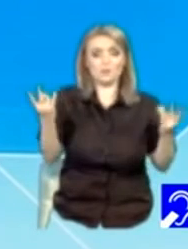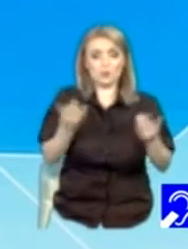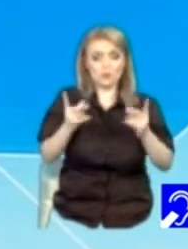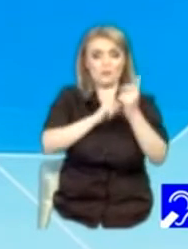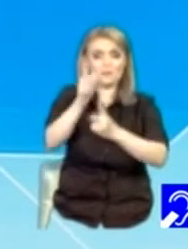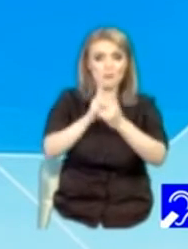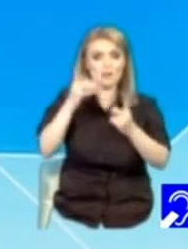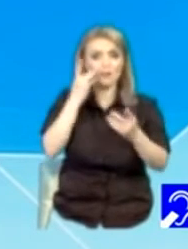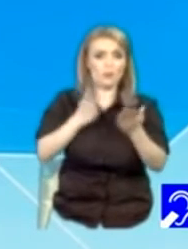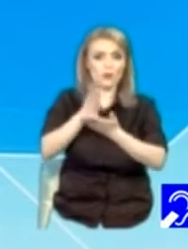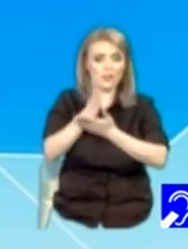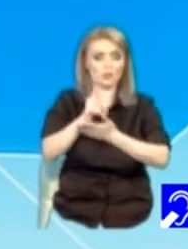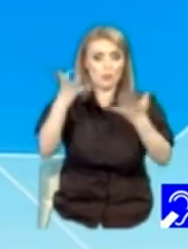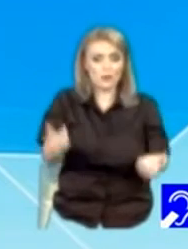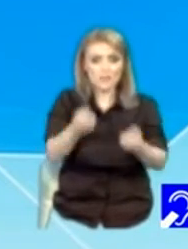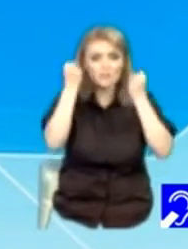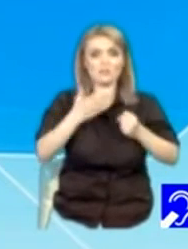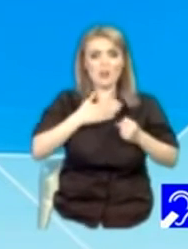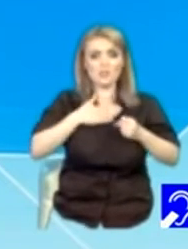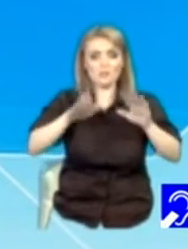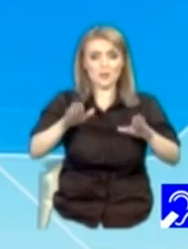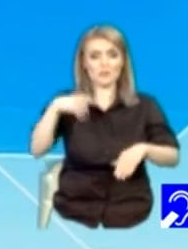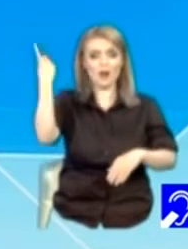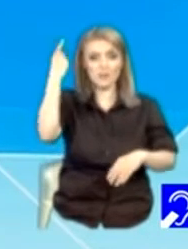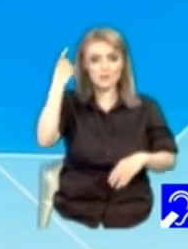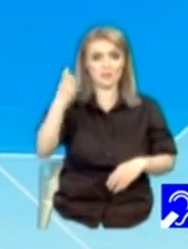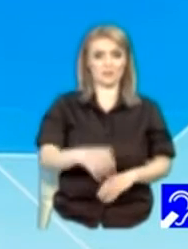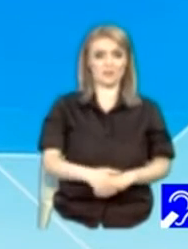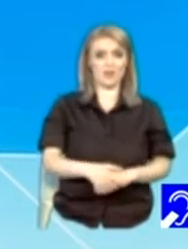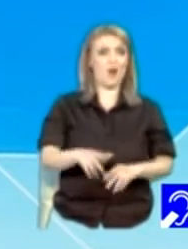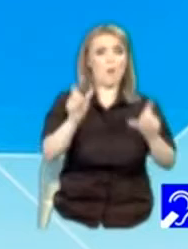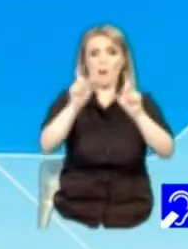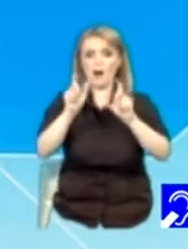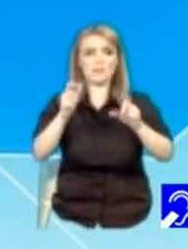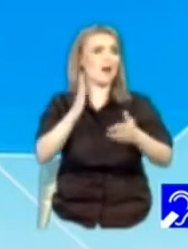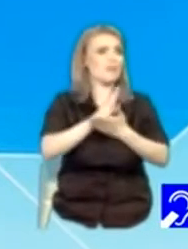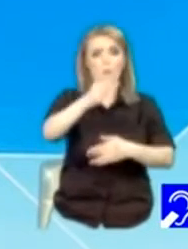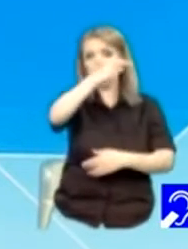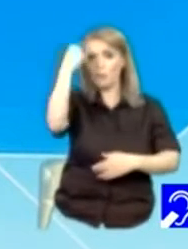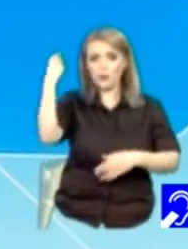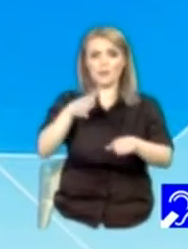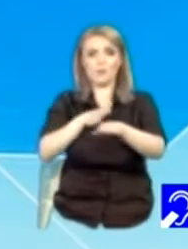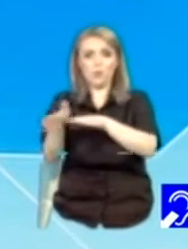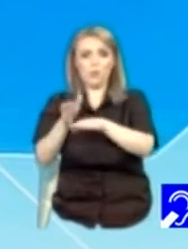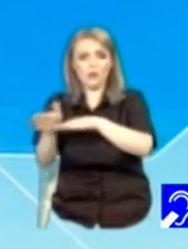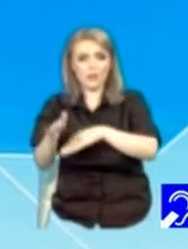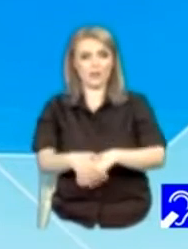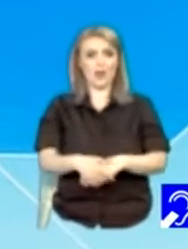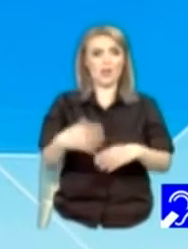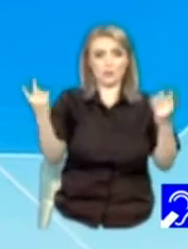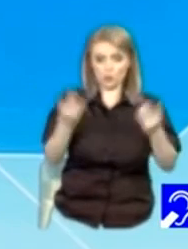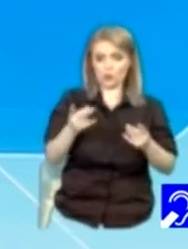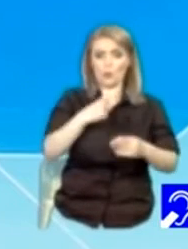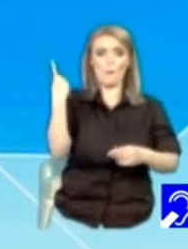în sprijinul producătorului nostru autohton, pentru ca prin intermediul supermarketurilor care se află în Republica Moldova să